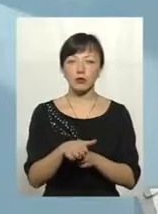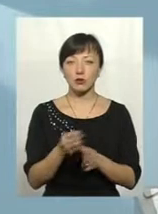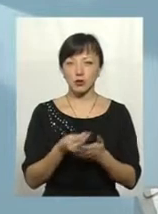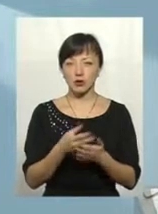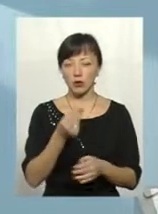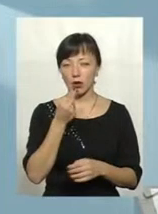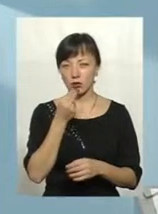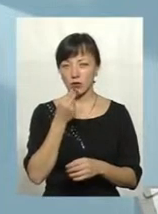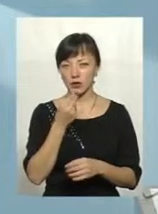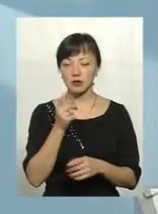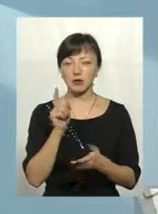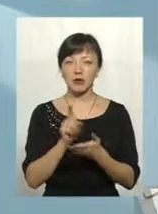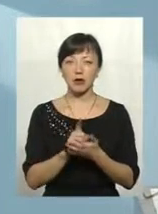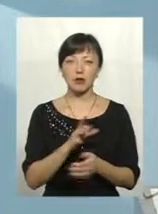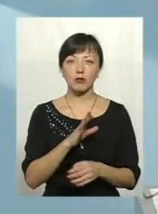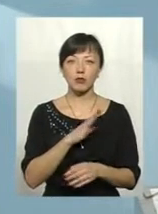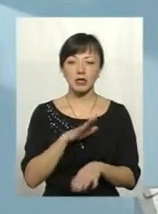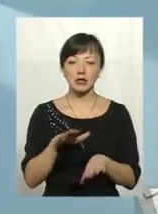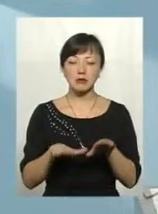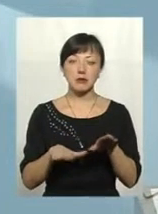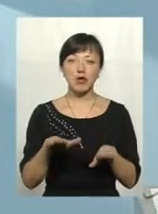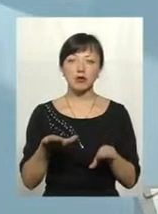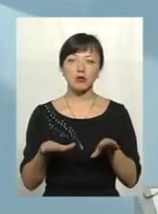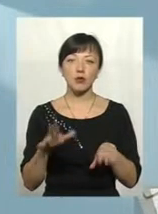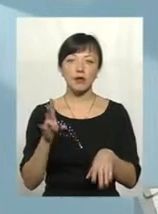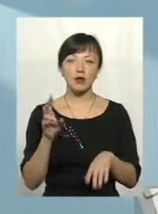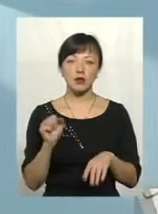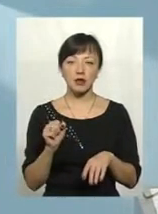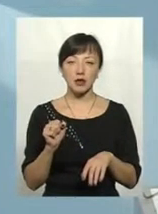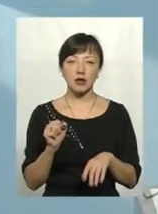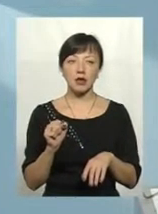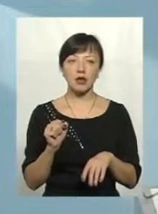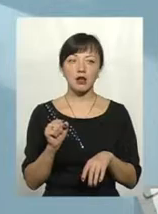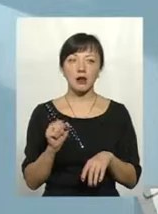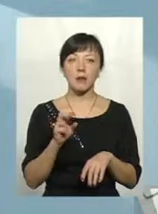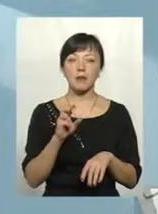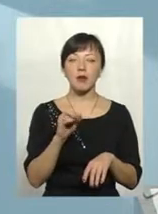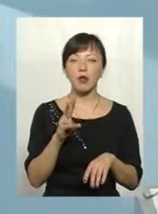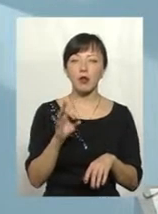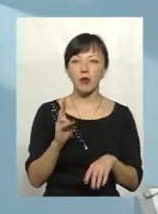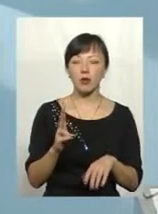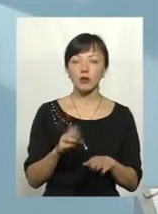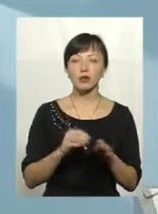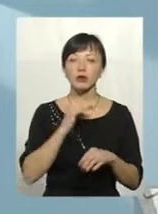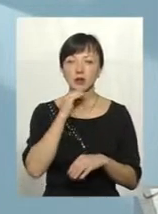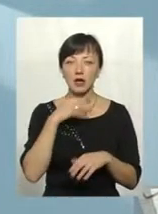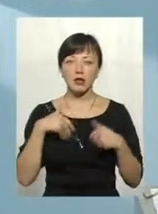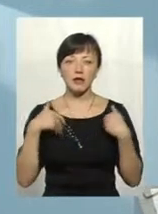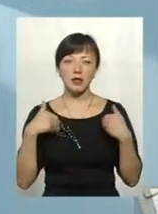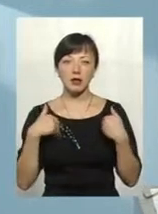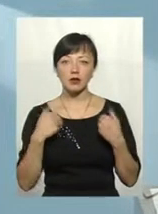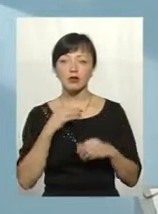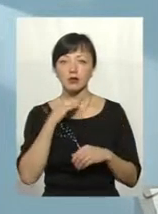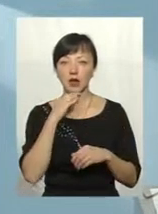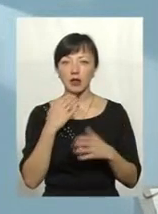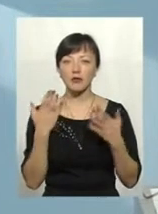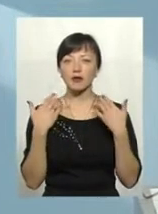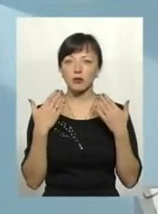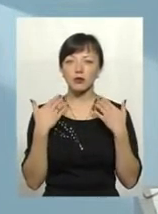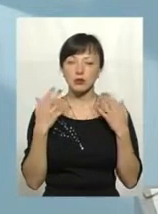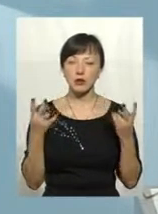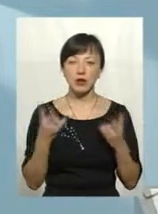харчуватися. Їжа має бути збалансована, білкова, достатньо вітамінів, достатньо